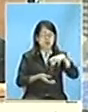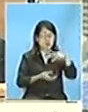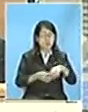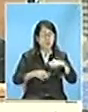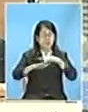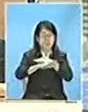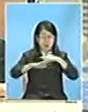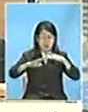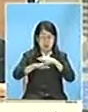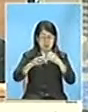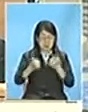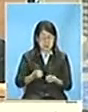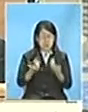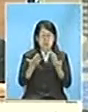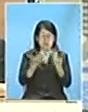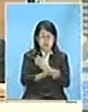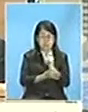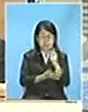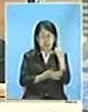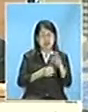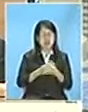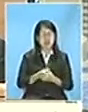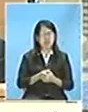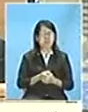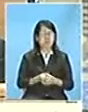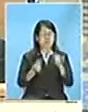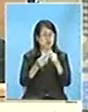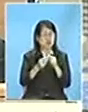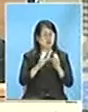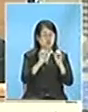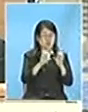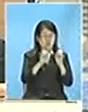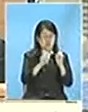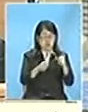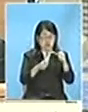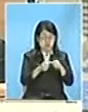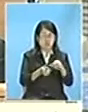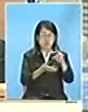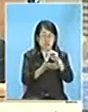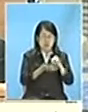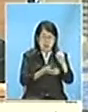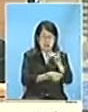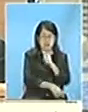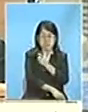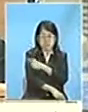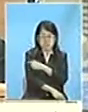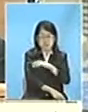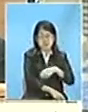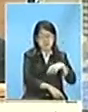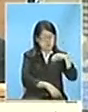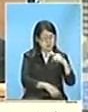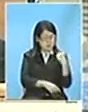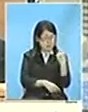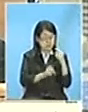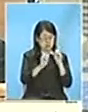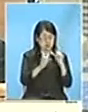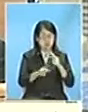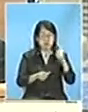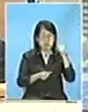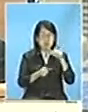าปกติไปเป็นการศึกษาในระดับอุดมศึกษาอย่างเต็มรูปแบบ นะครับเพราะว่า